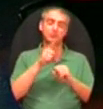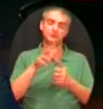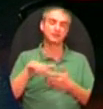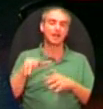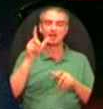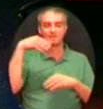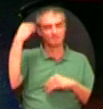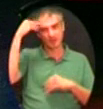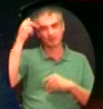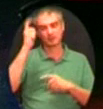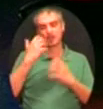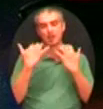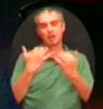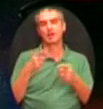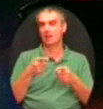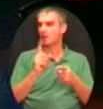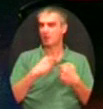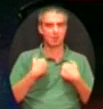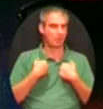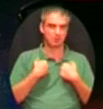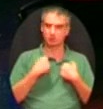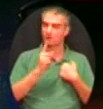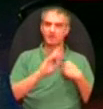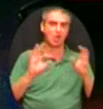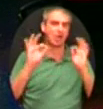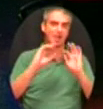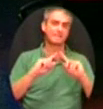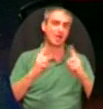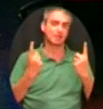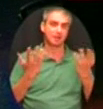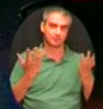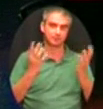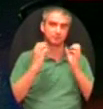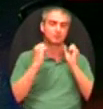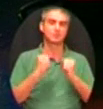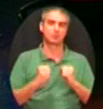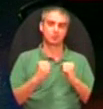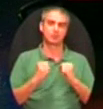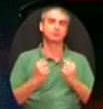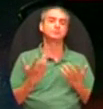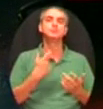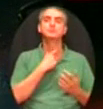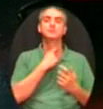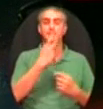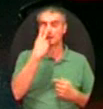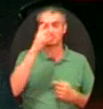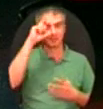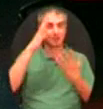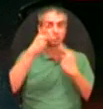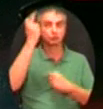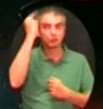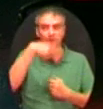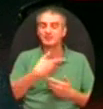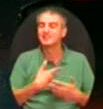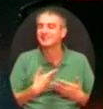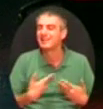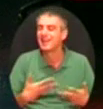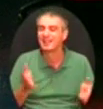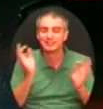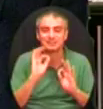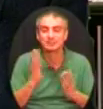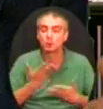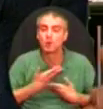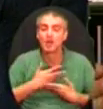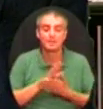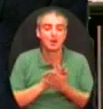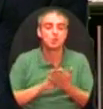הרחוב הפלסטיני היה הקהל, לא אנחנו ולא אף אחד אחר. בוודאי בצוק העיתי, מבחינת אבו מאזן, כשהוא מבין שאין לו שום סיכוי